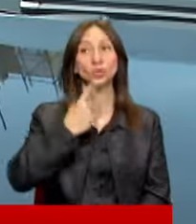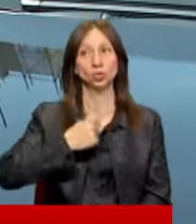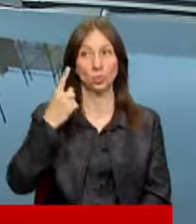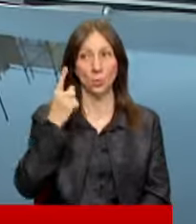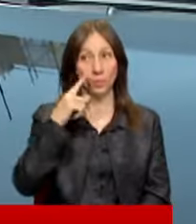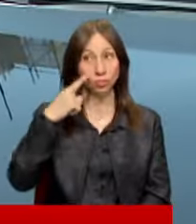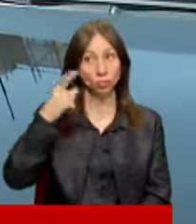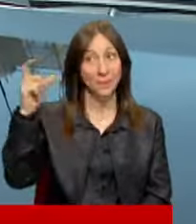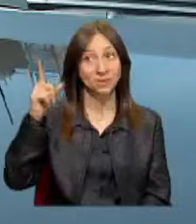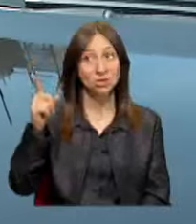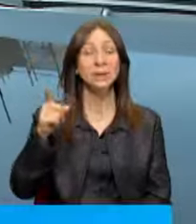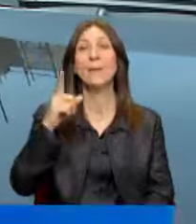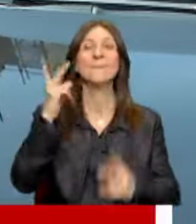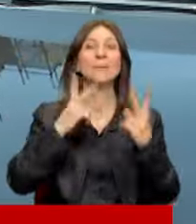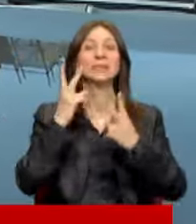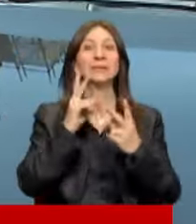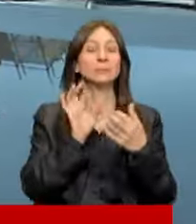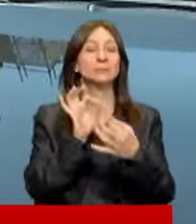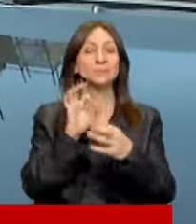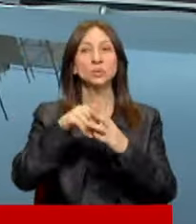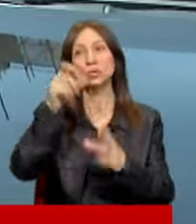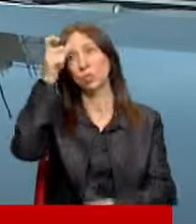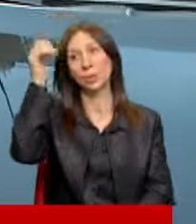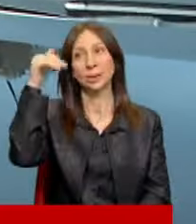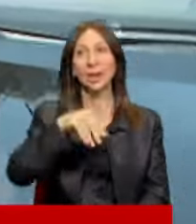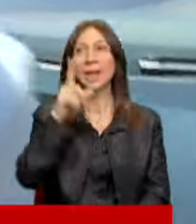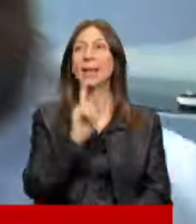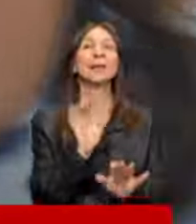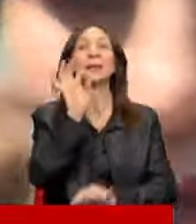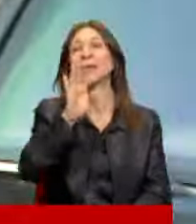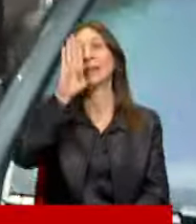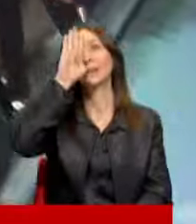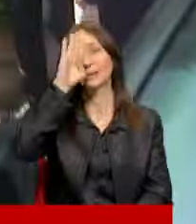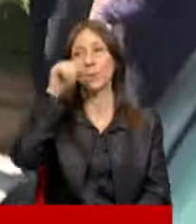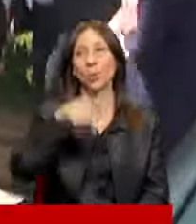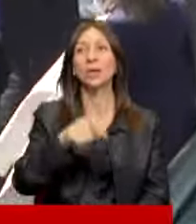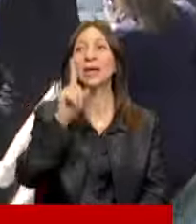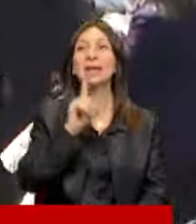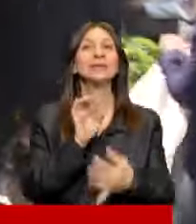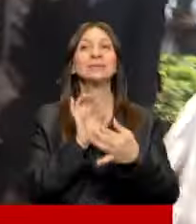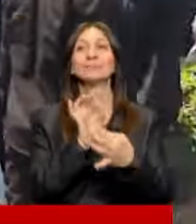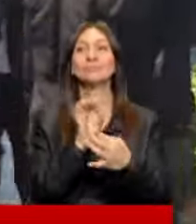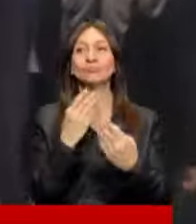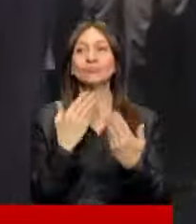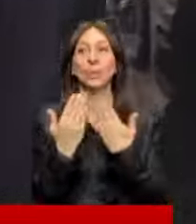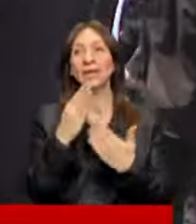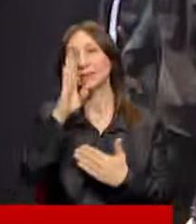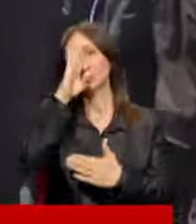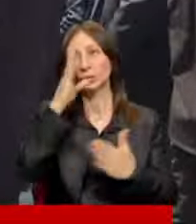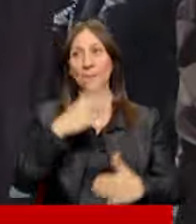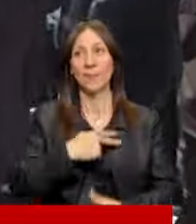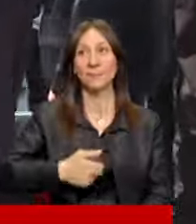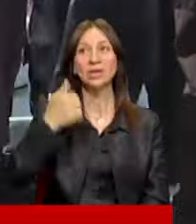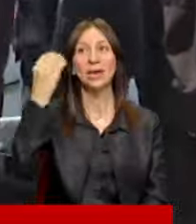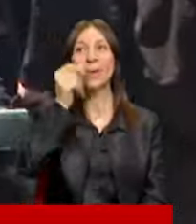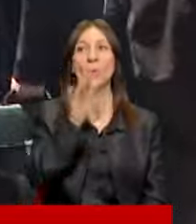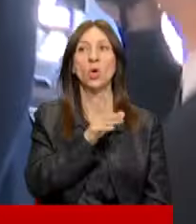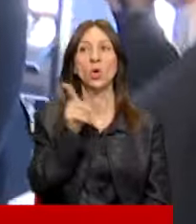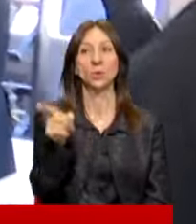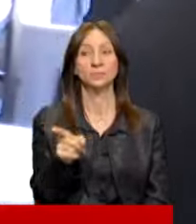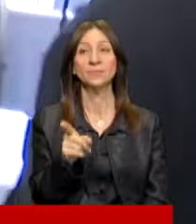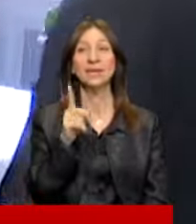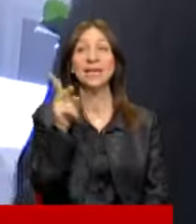Cumhurbaşkanı Steinmeier bir dizi temas için Türkiye'de, ilk durağı İstanbul. İlk temassa İstanbul Büyükşehir Belediye Başkanı Ekrem